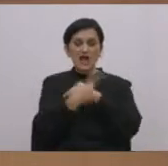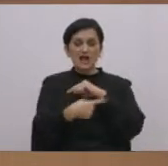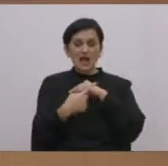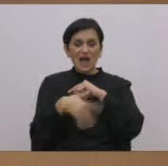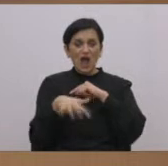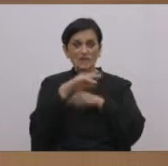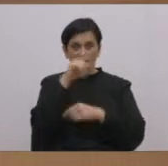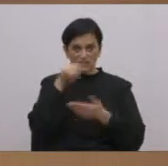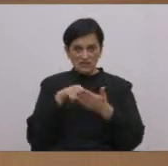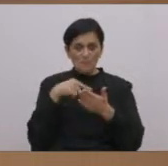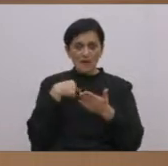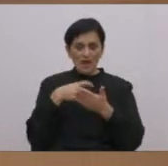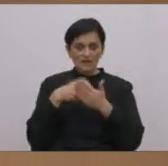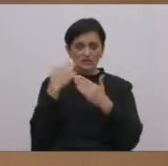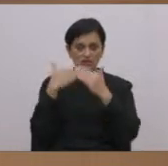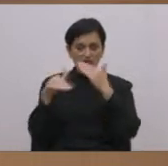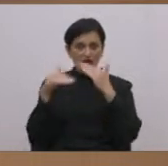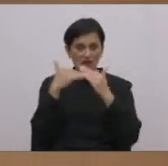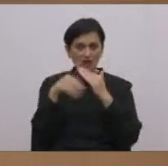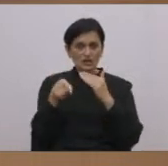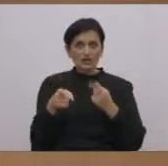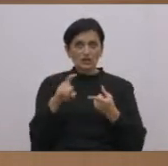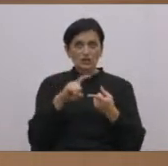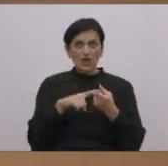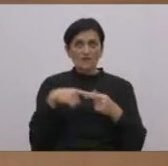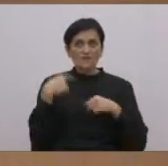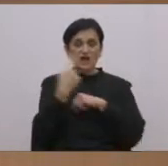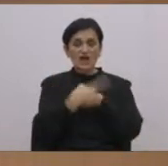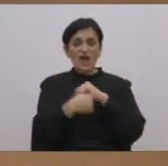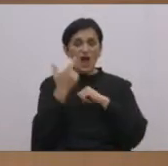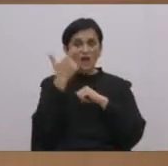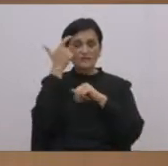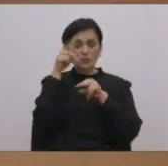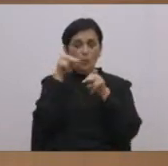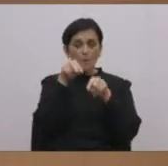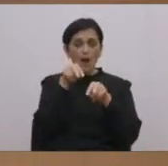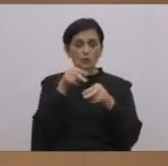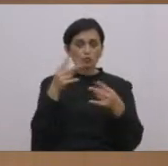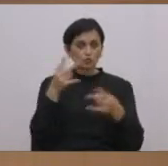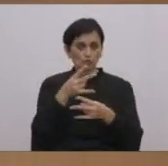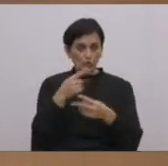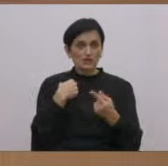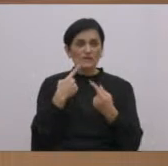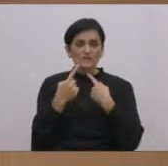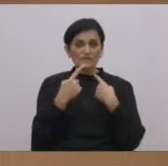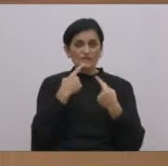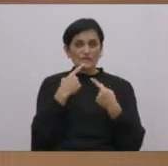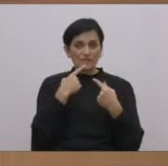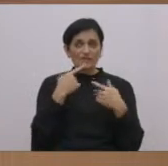თქვენ წერილები მოგწერეთ ამასთან დაკავშირებით და ხევსურეთს პატრონობა რო ჭირდება ამაზე აქაც ვისაუბრე.